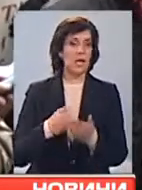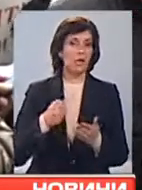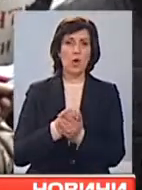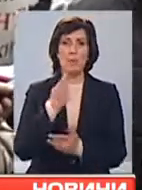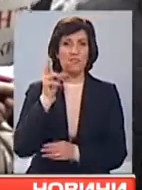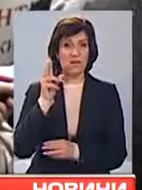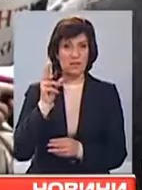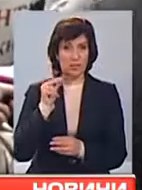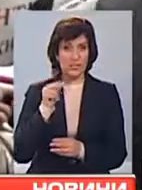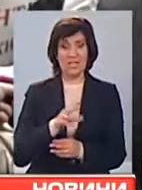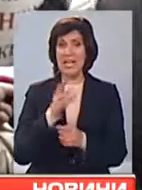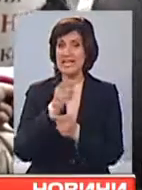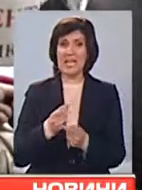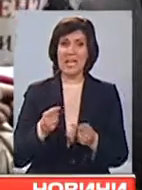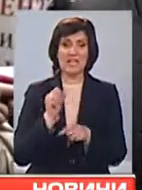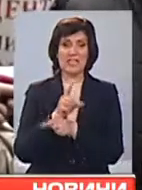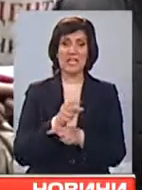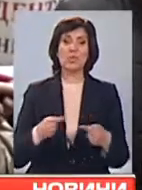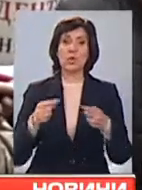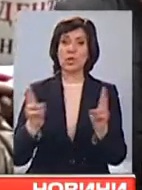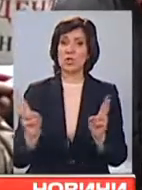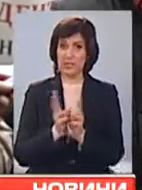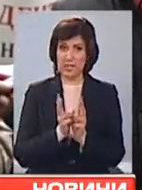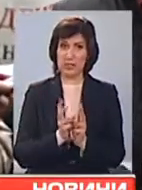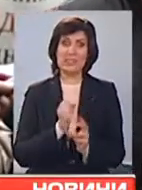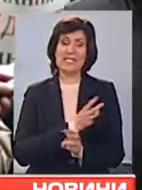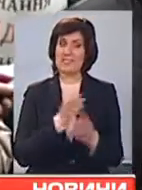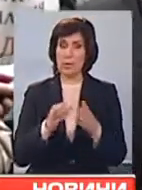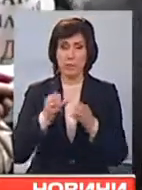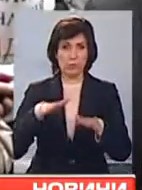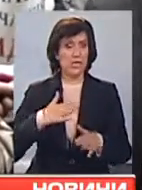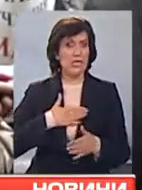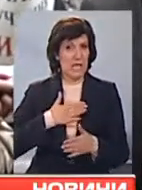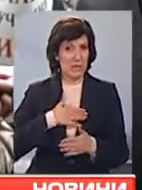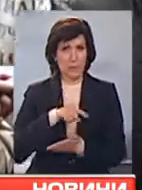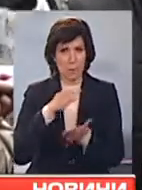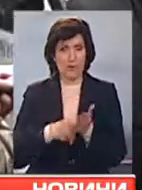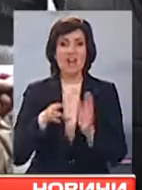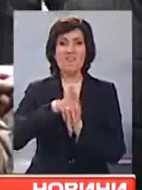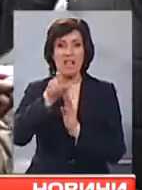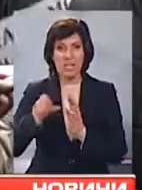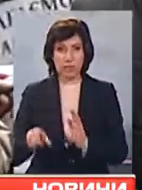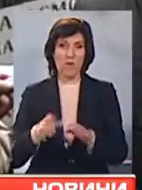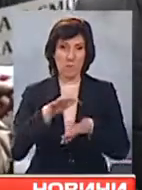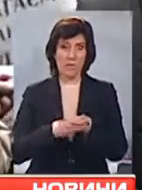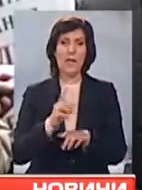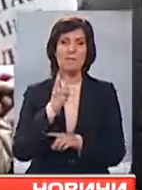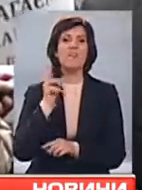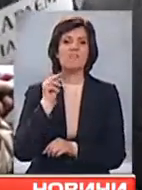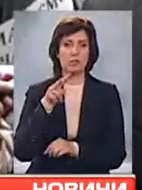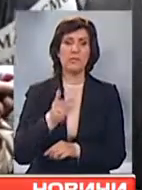1 числа вы не назначите нам конкретную встречу с инициативной группой по решению нашей проблемы вкладчиков VIB-банка, 1